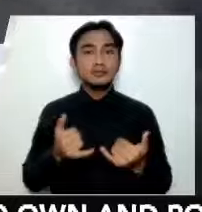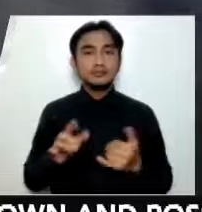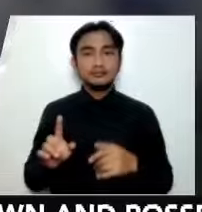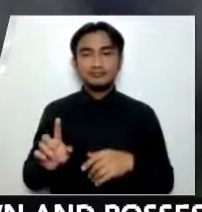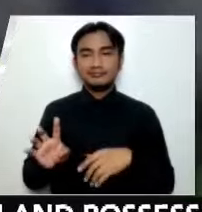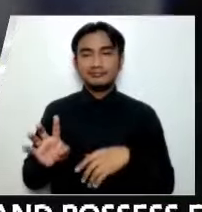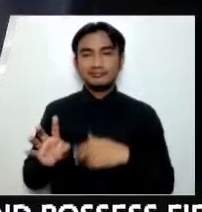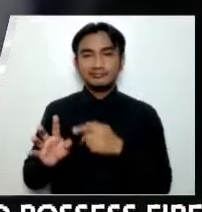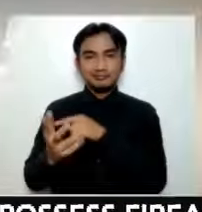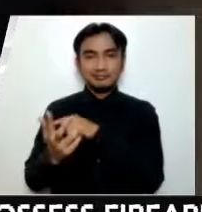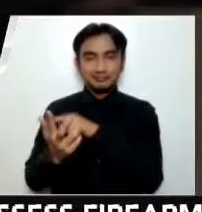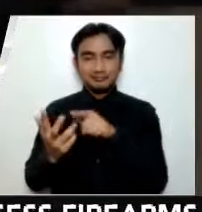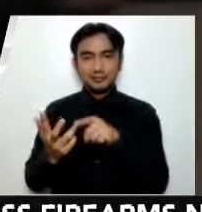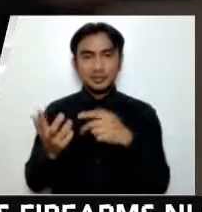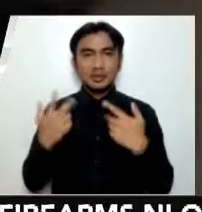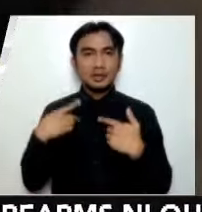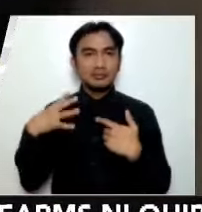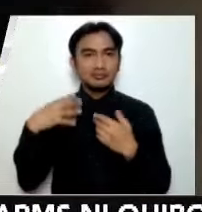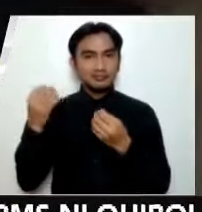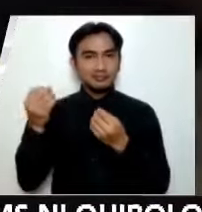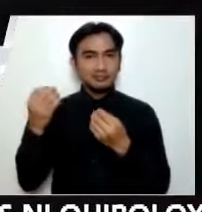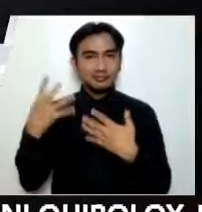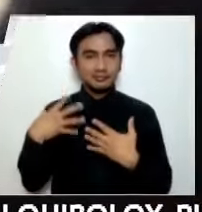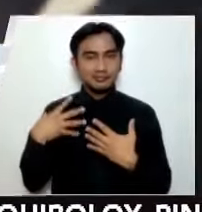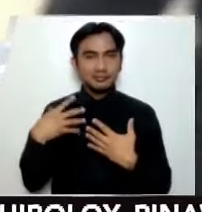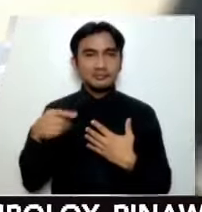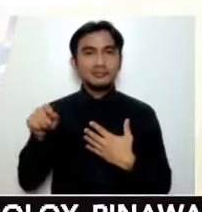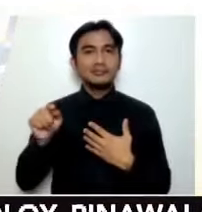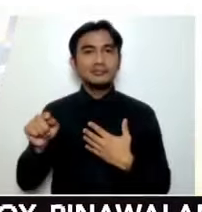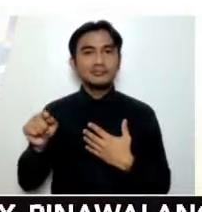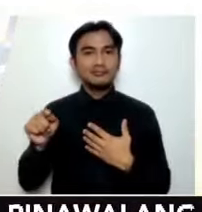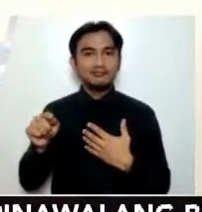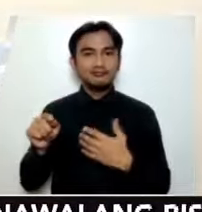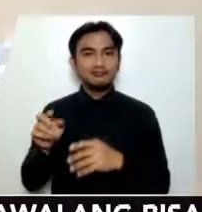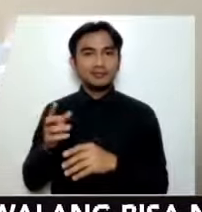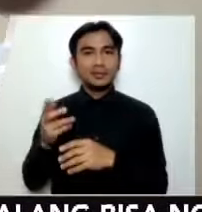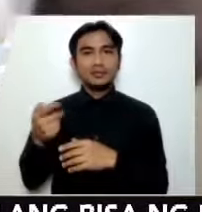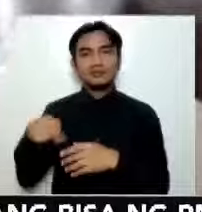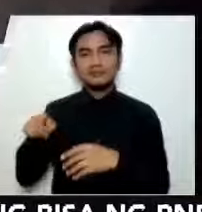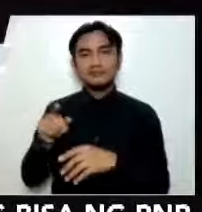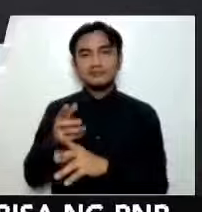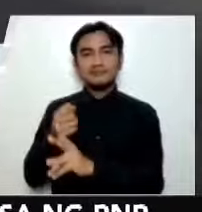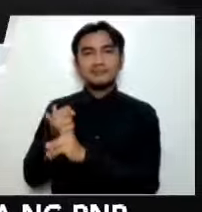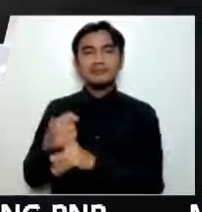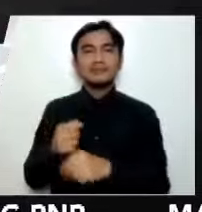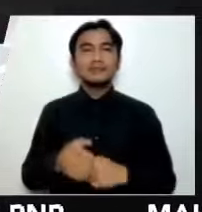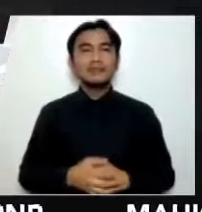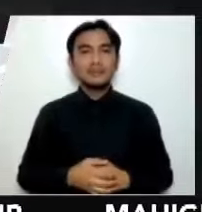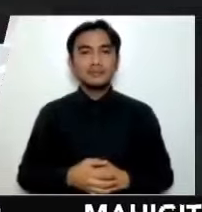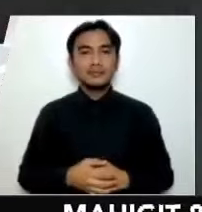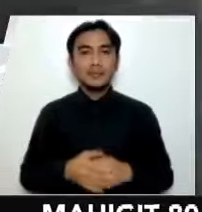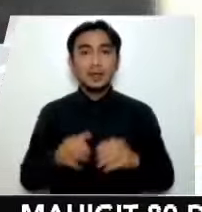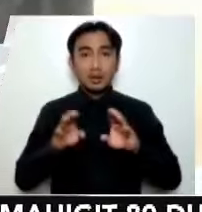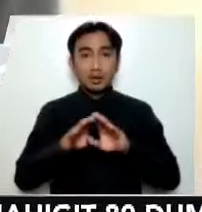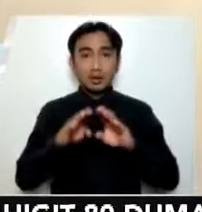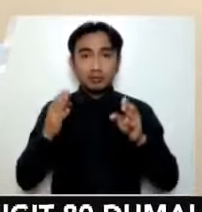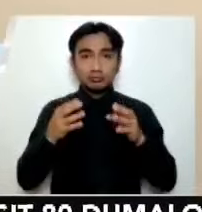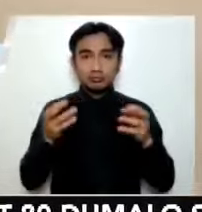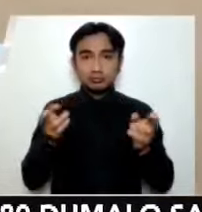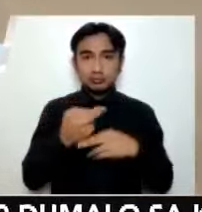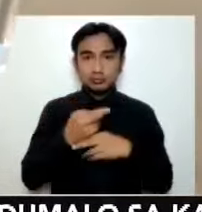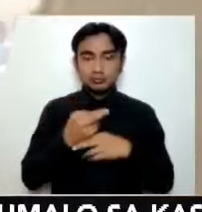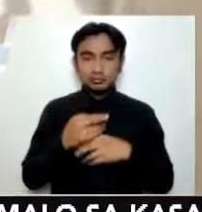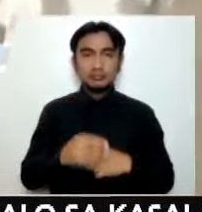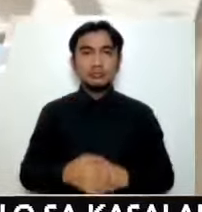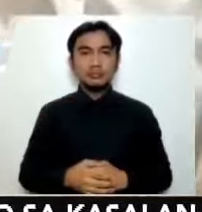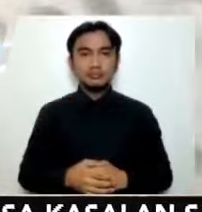mga biktima serv lang po pagbukas ng silid Dian ikaw